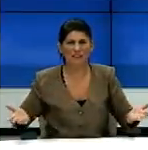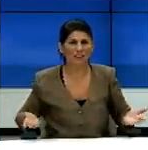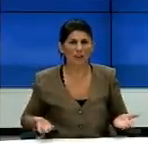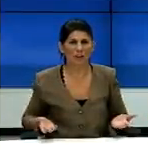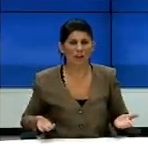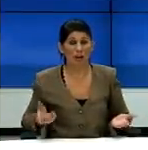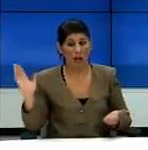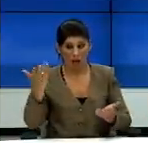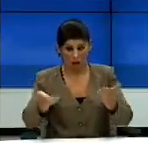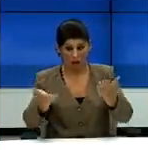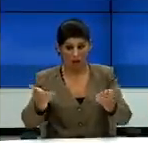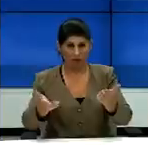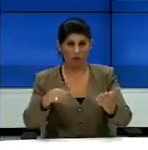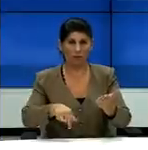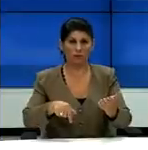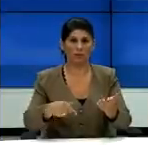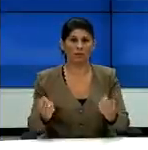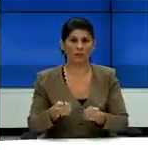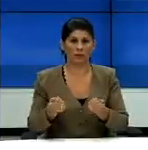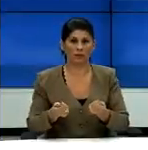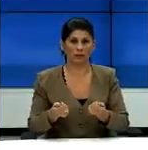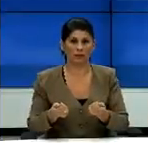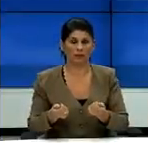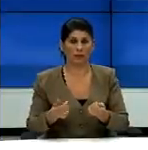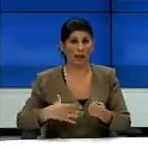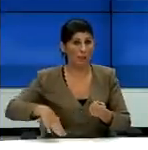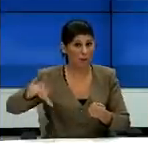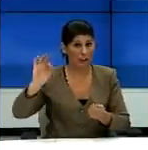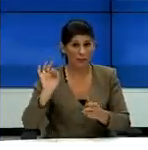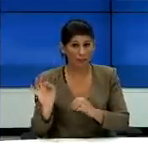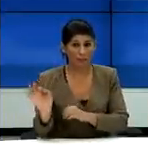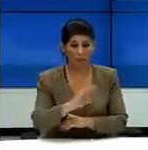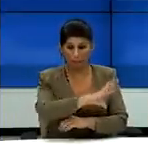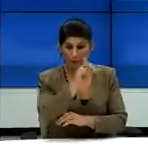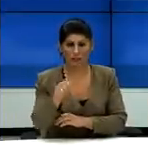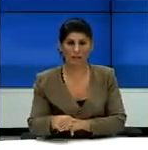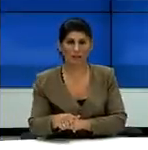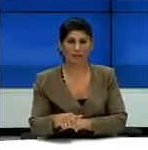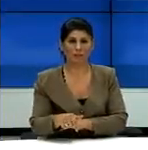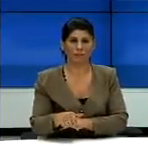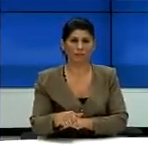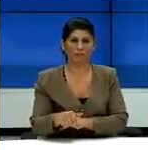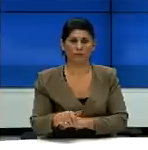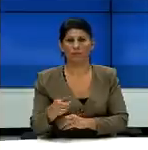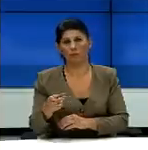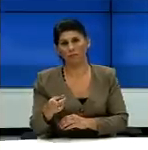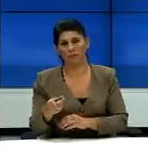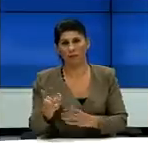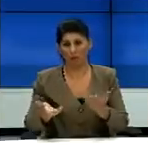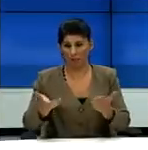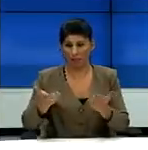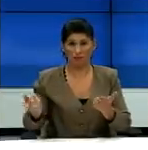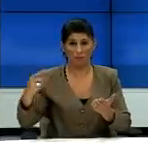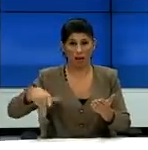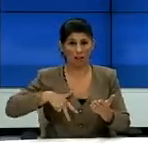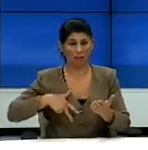Προφανώς και αν συγκρίνει κανείς το κάνατε εδώ από την αρχή της πανδημίας μέχρι σήμερα τα μεγέθη με άλλες χώρες, αλλά αν συγκρίνει